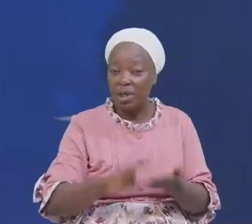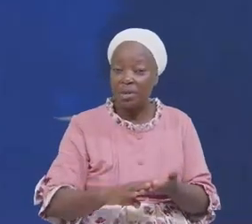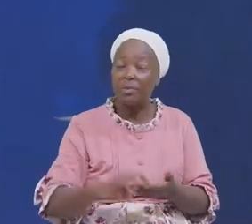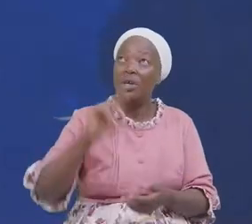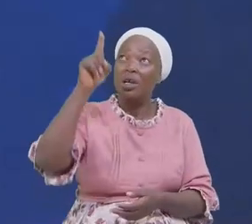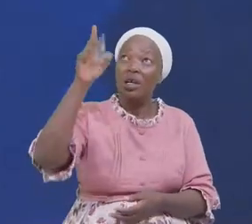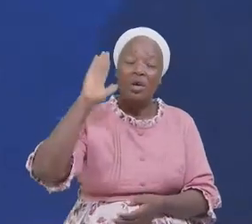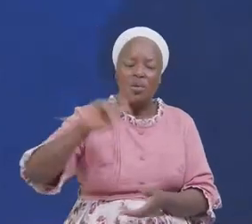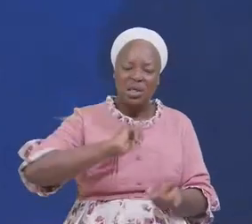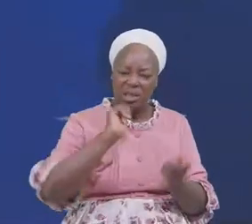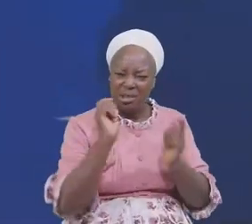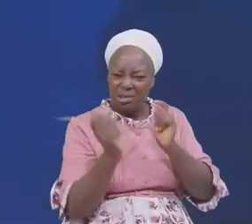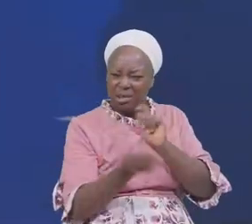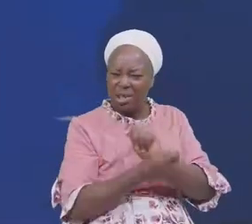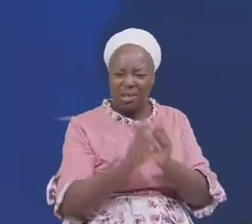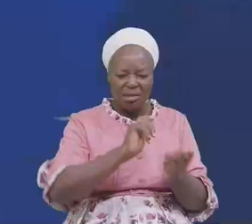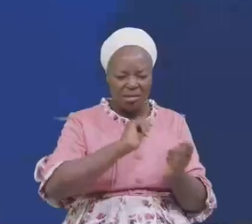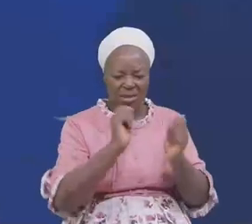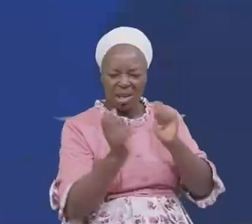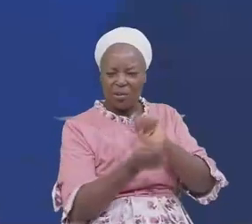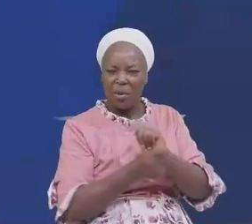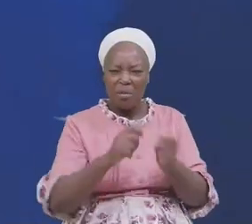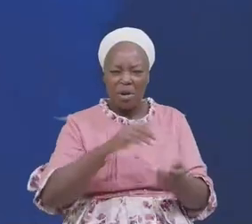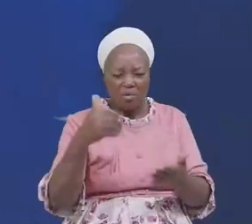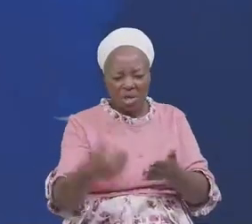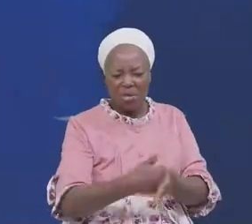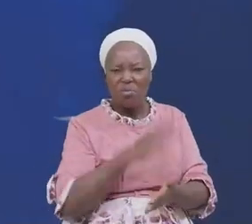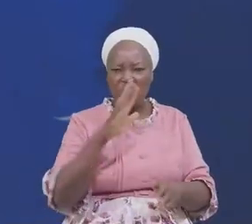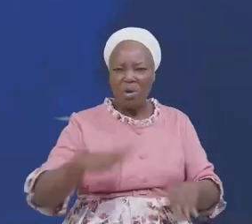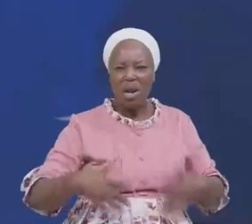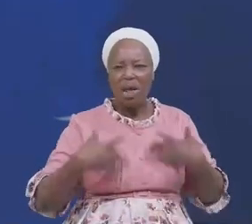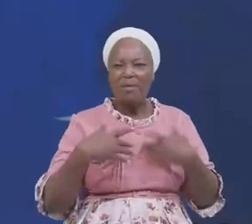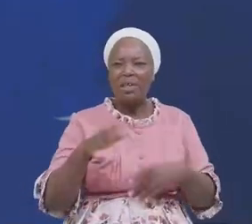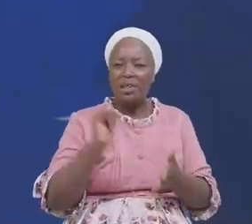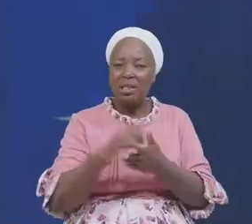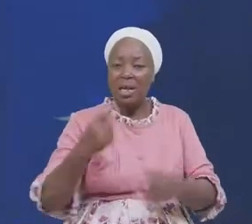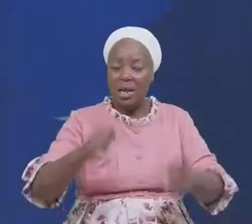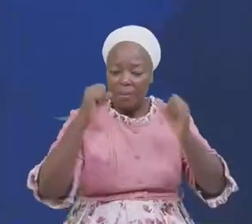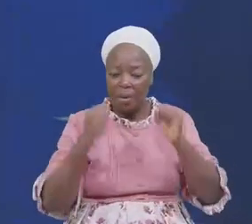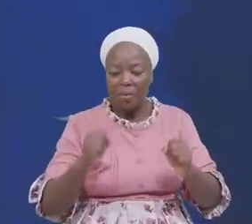Non seulement pardonner, il veut changer, transformer ta vie.